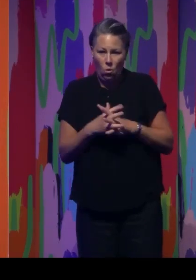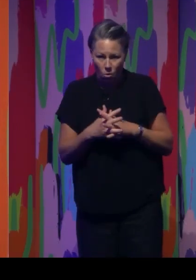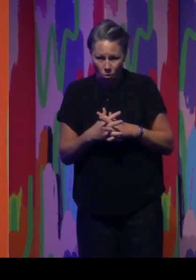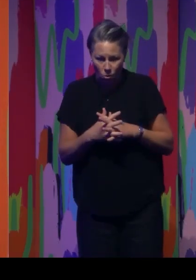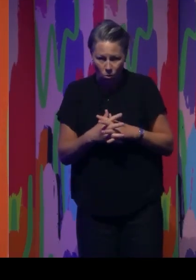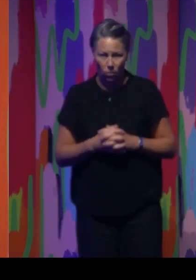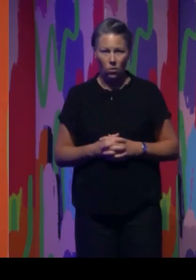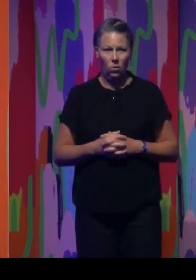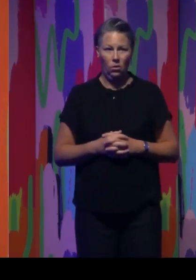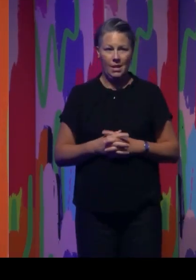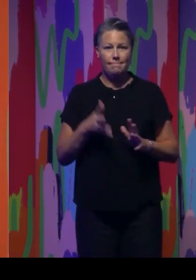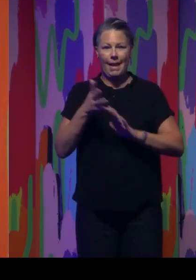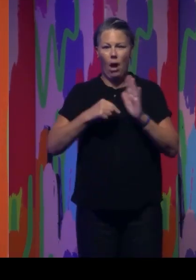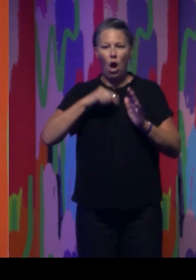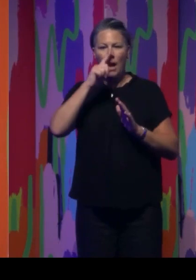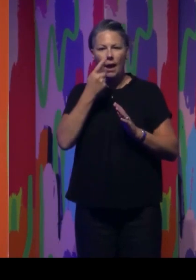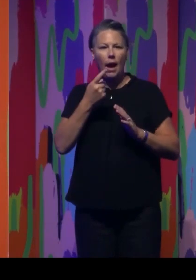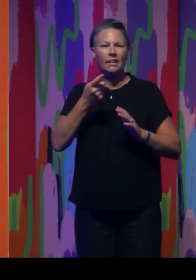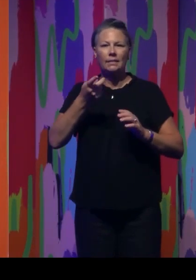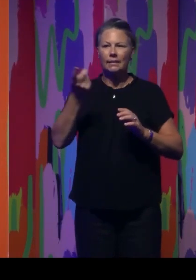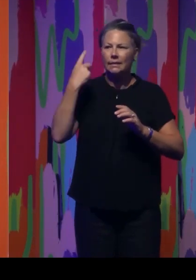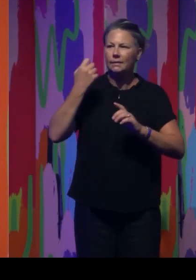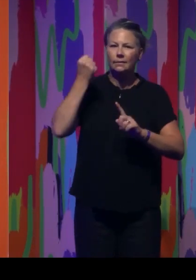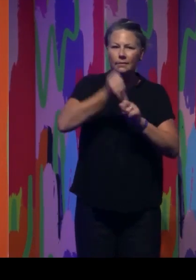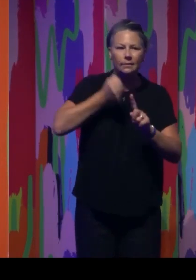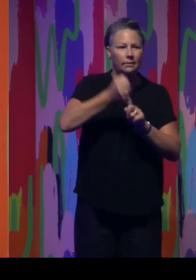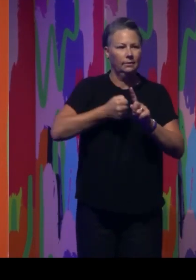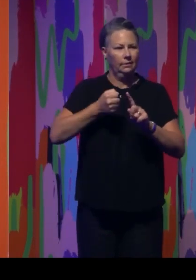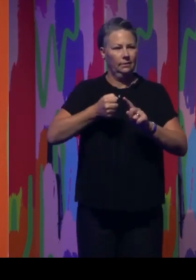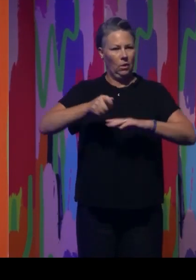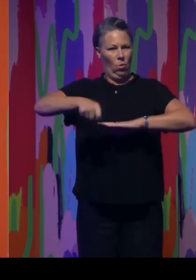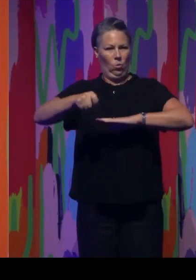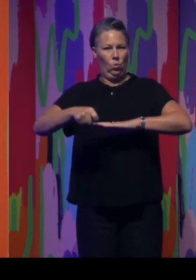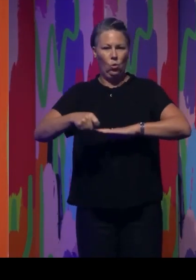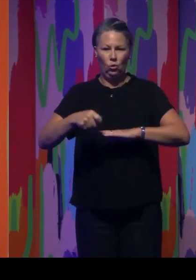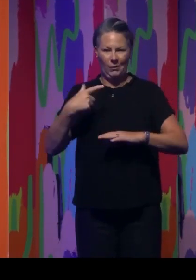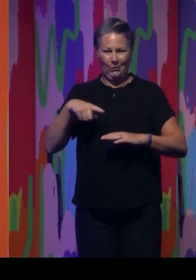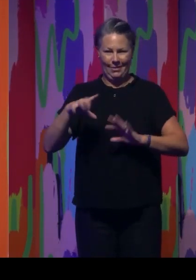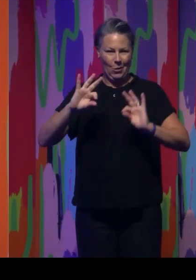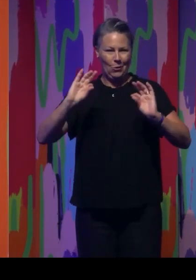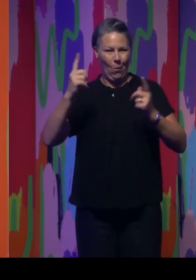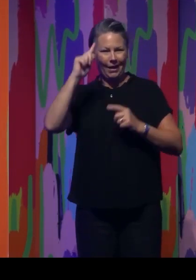গেট এ লিগ্যাল জাস্টিস বিকজ উই ডোন্ট আন্ডারস্ট্যান্ড কোয়াইট ওয়েল